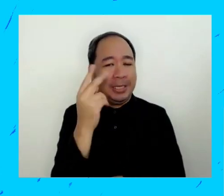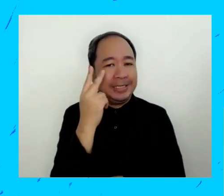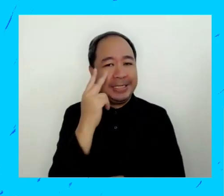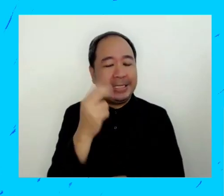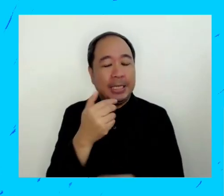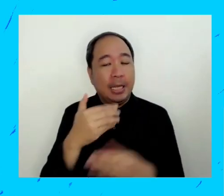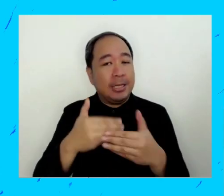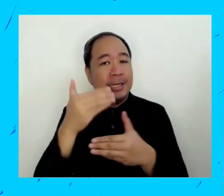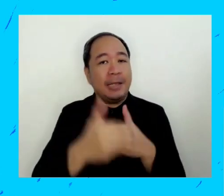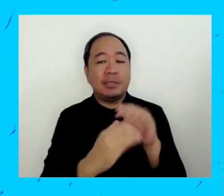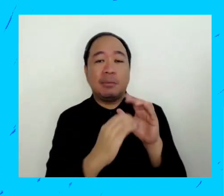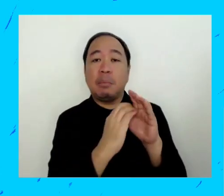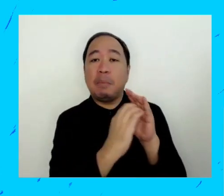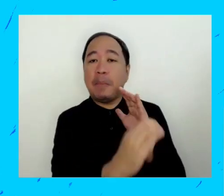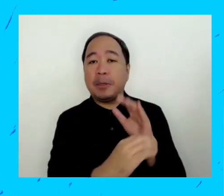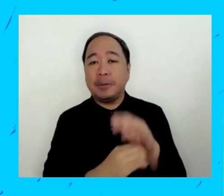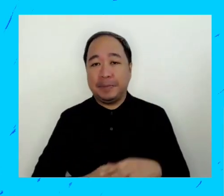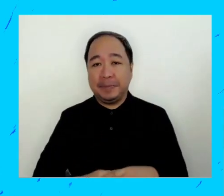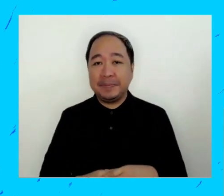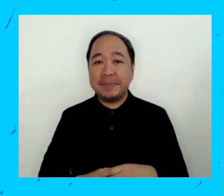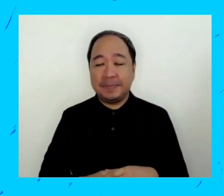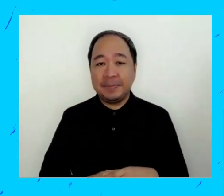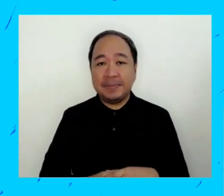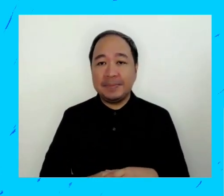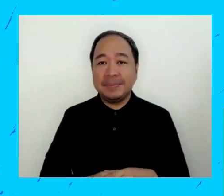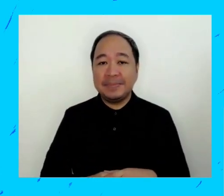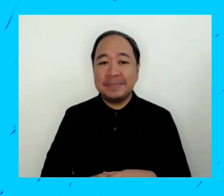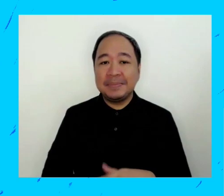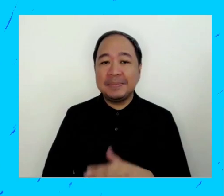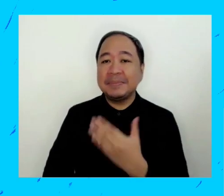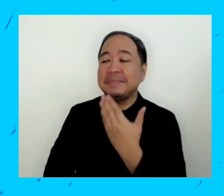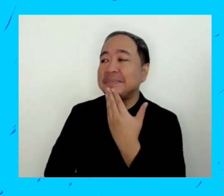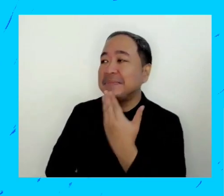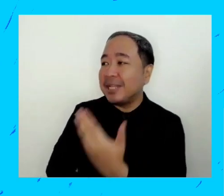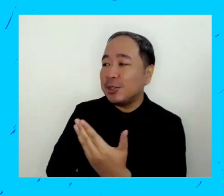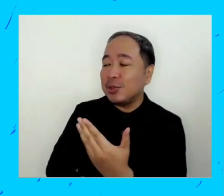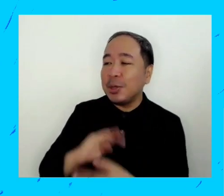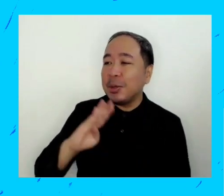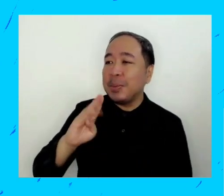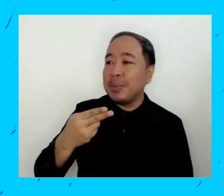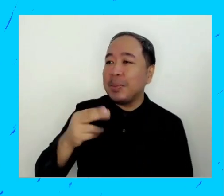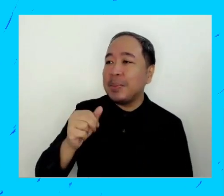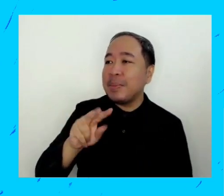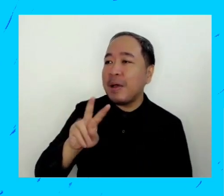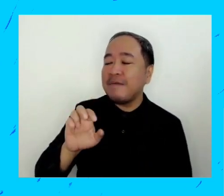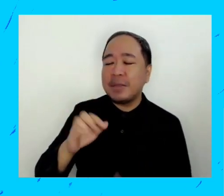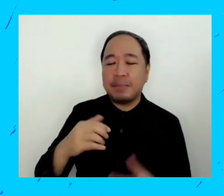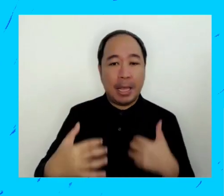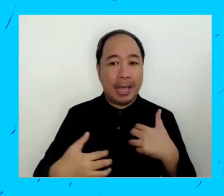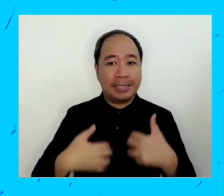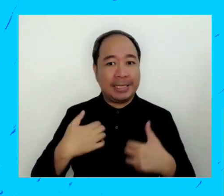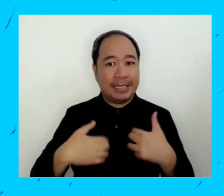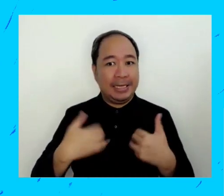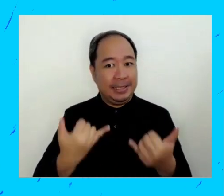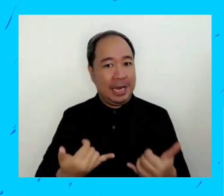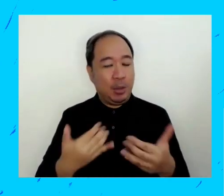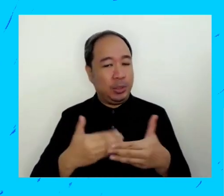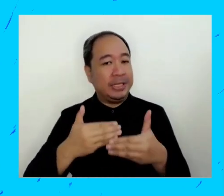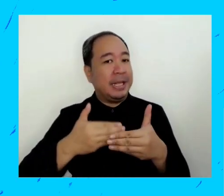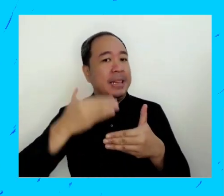Kimberland pour la prochaine séance. Merci, Savi. Je suis contente d'être ici pour